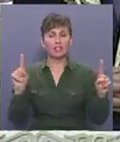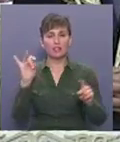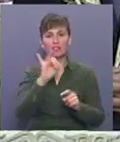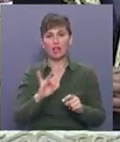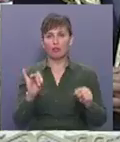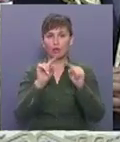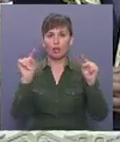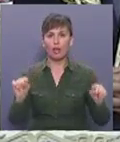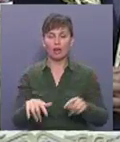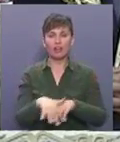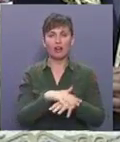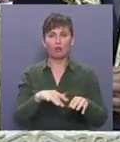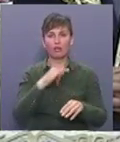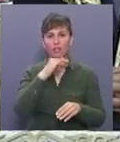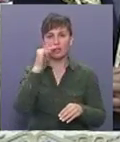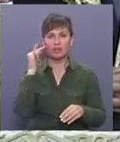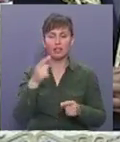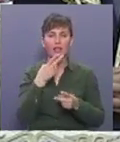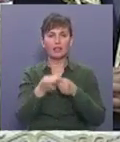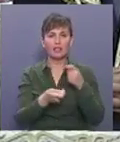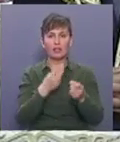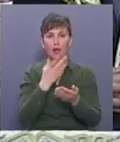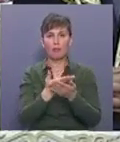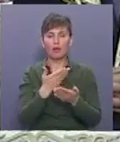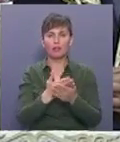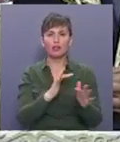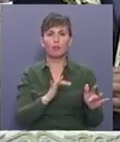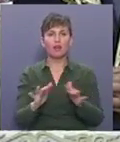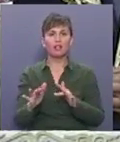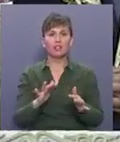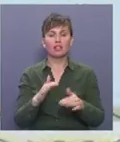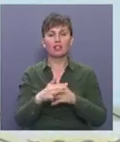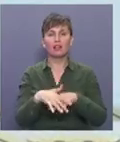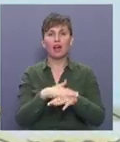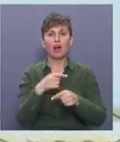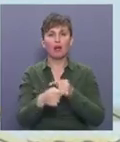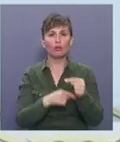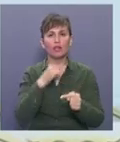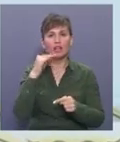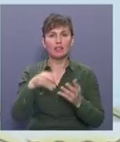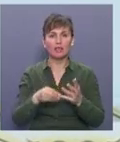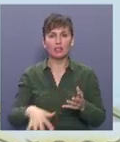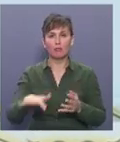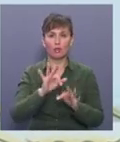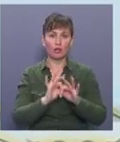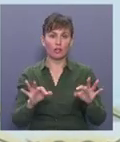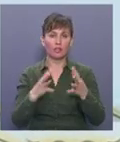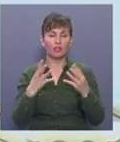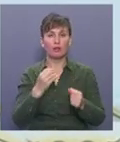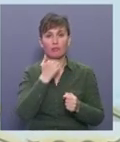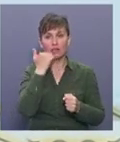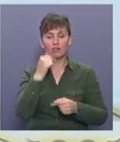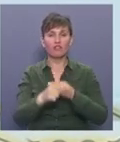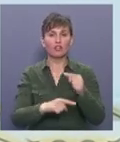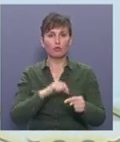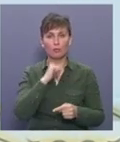карту «Народ Казахстана». Она детально и наглядно покажет процесс консолидации народов на казахской земле. Ее презентуют на День благодарности в